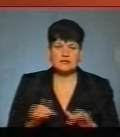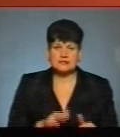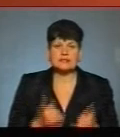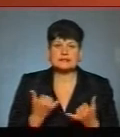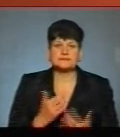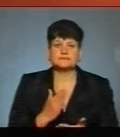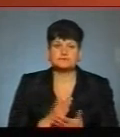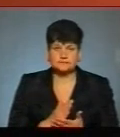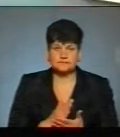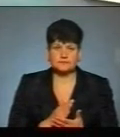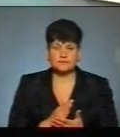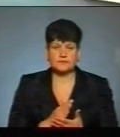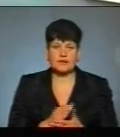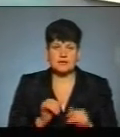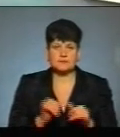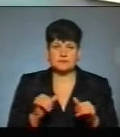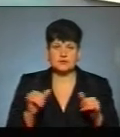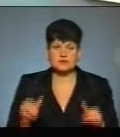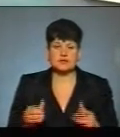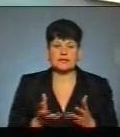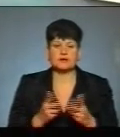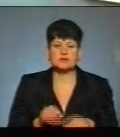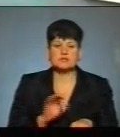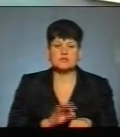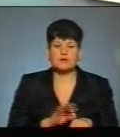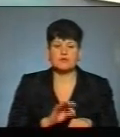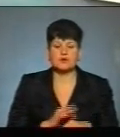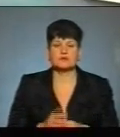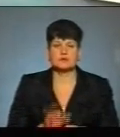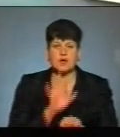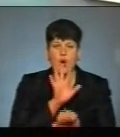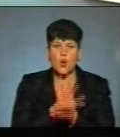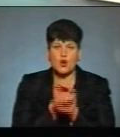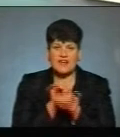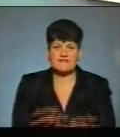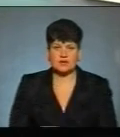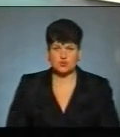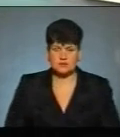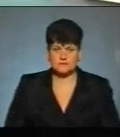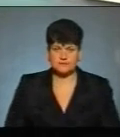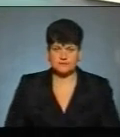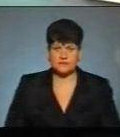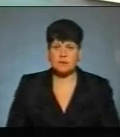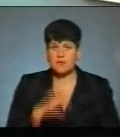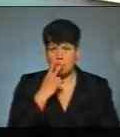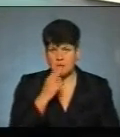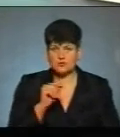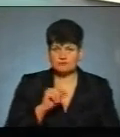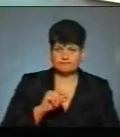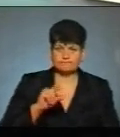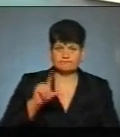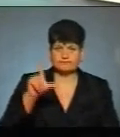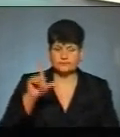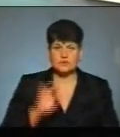наразі діють, і тенденцію зростання захворюваності на COVID-19? Ну, ми бачимо ріст все-таки